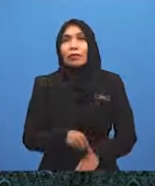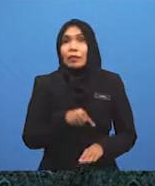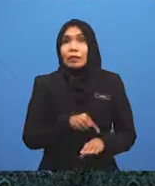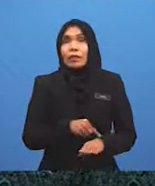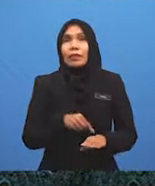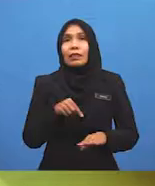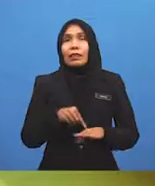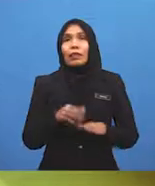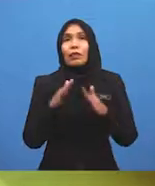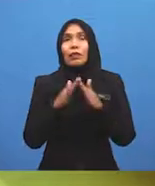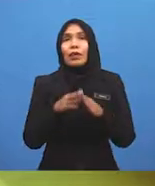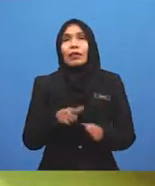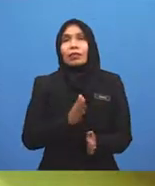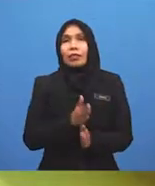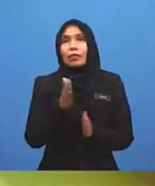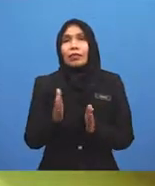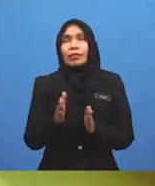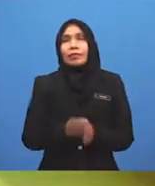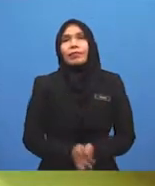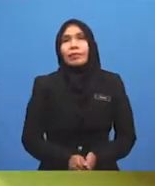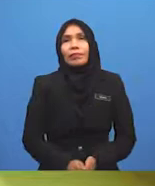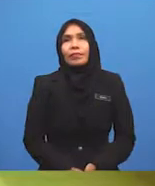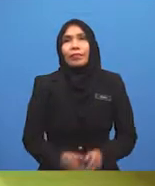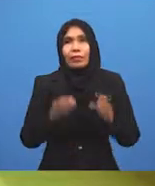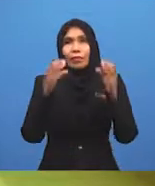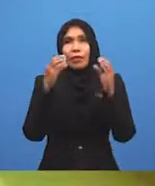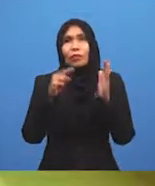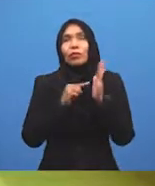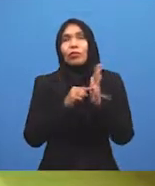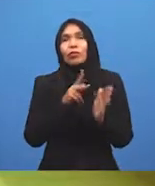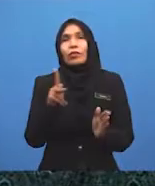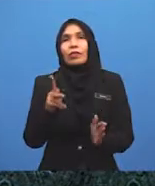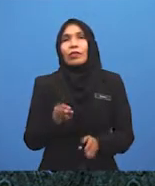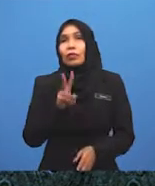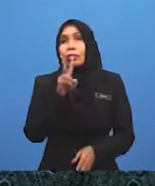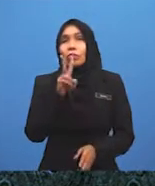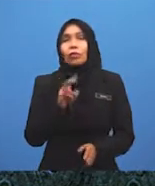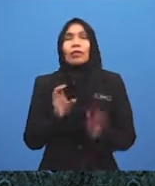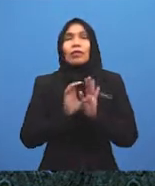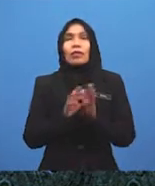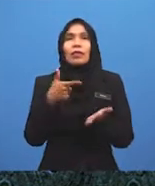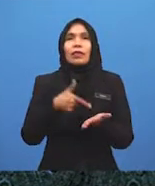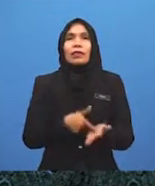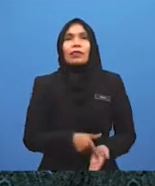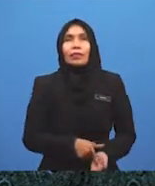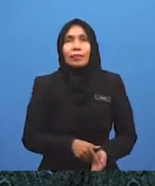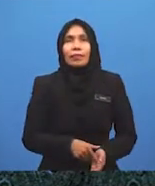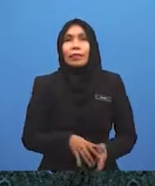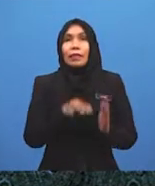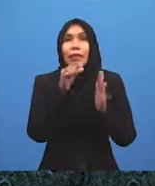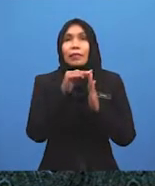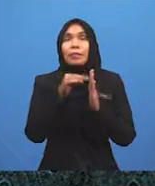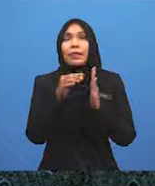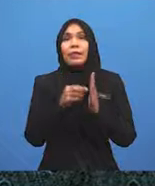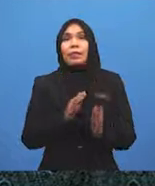jiran. Baik, cikgu tunjukkan dua gambar lagi. Cuba pilih adab